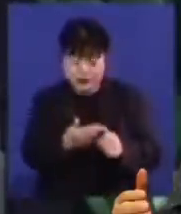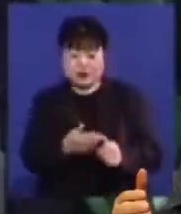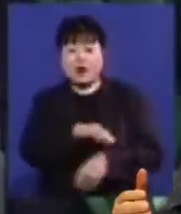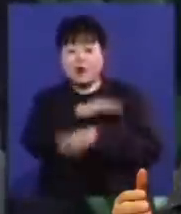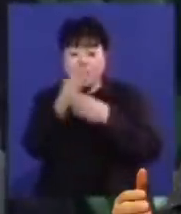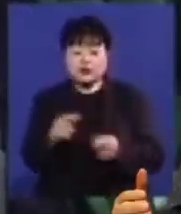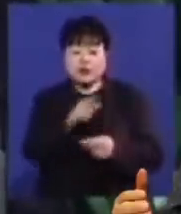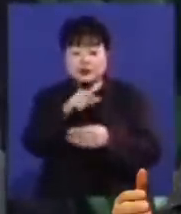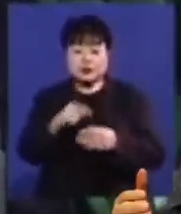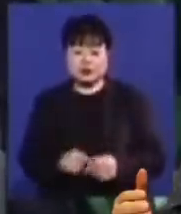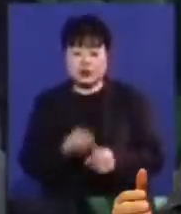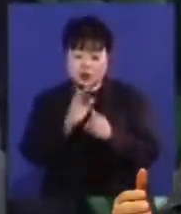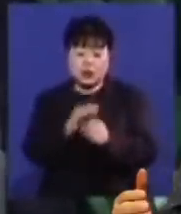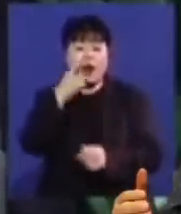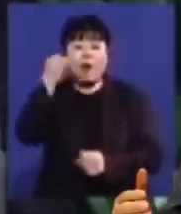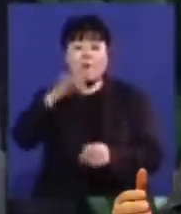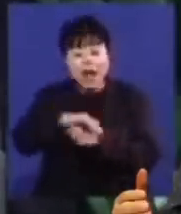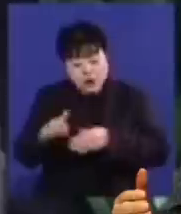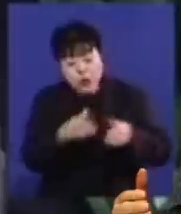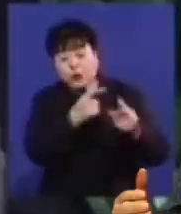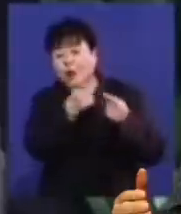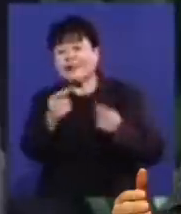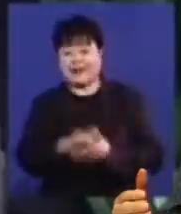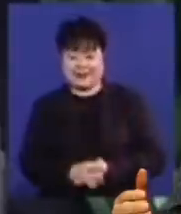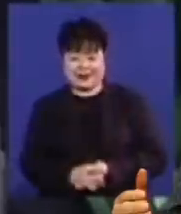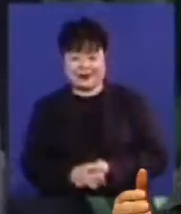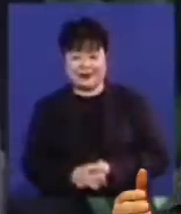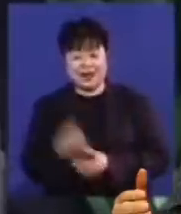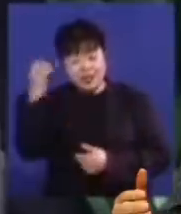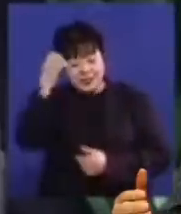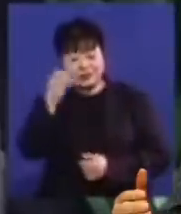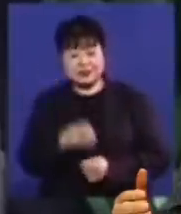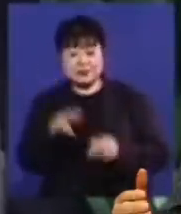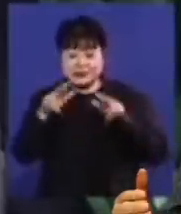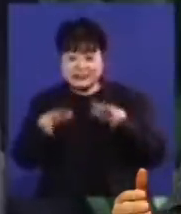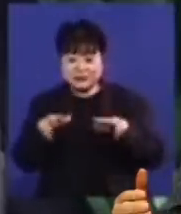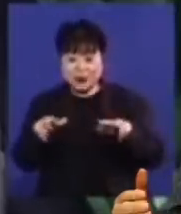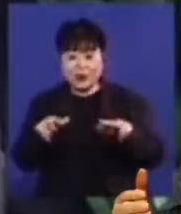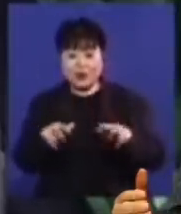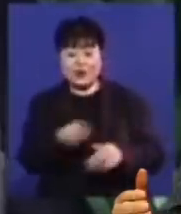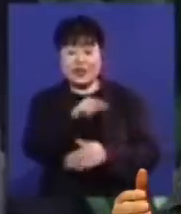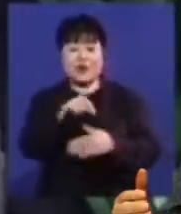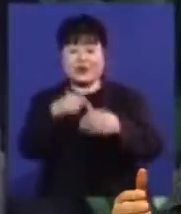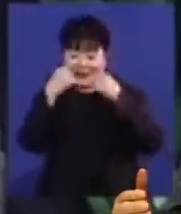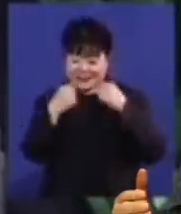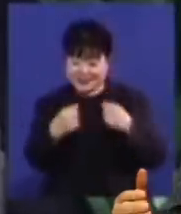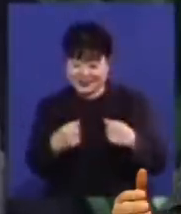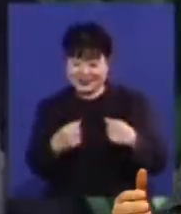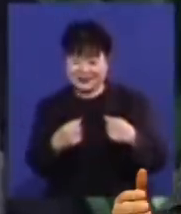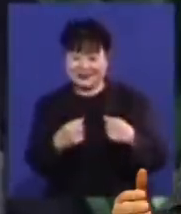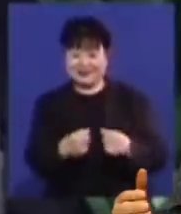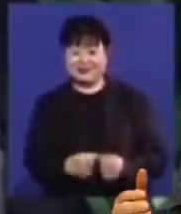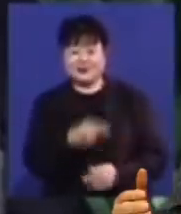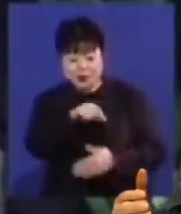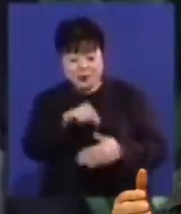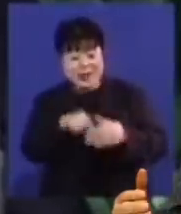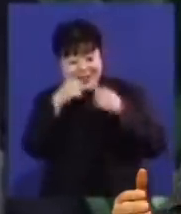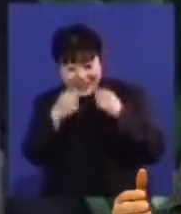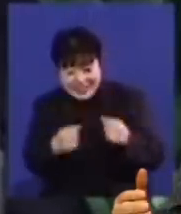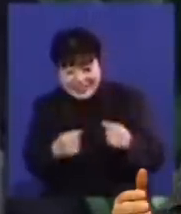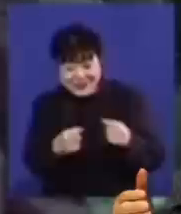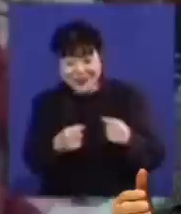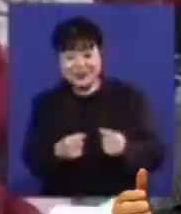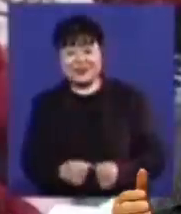모든 삶을 돌보는 어머니 손길을 받는 것입니다. 성령은 지금도 우리 가운데 계시고 여러분 안에 계시고